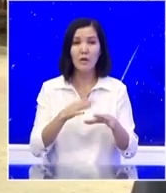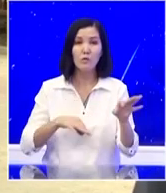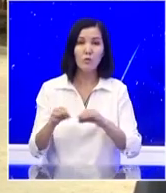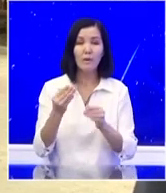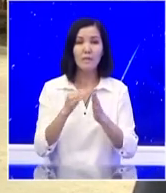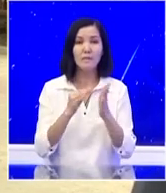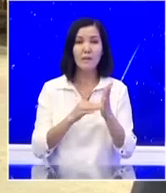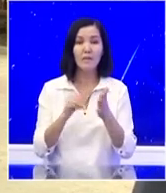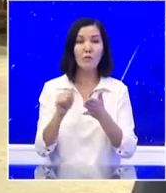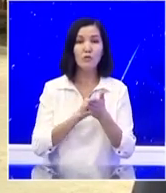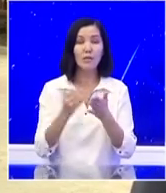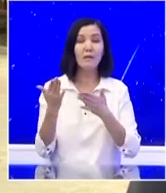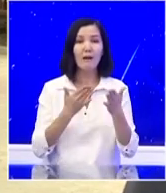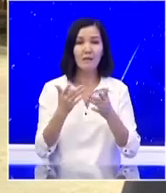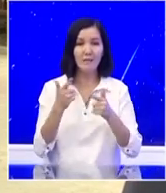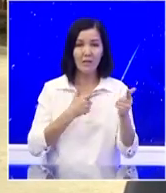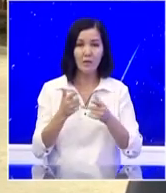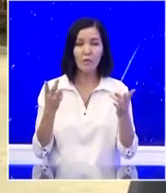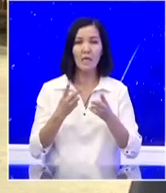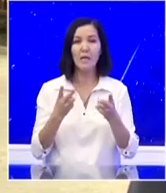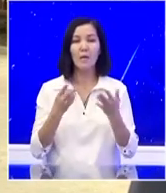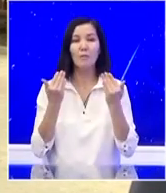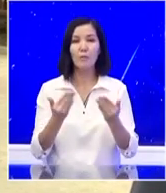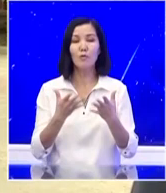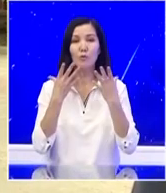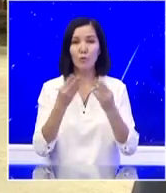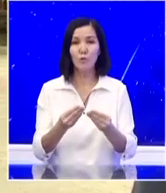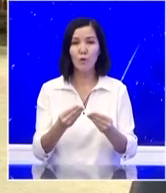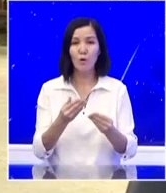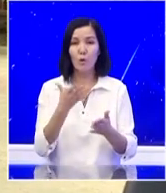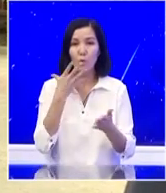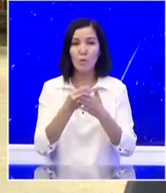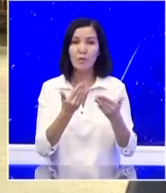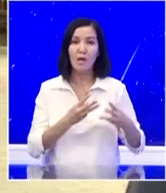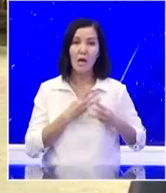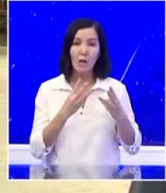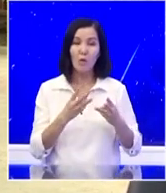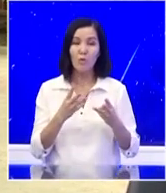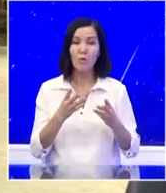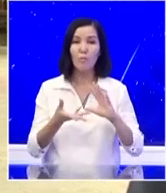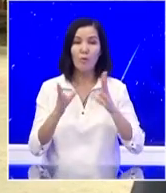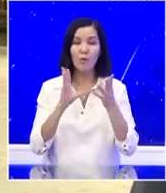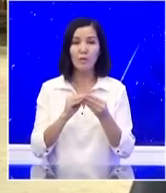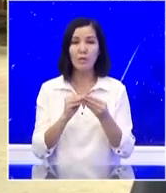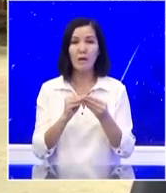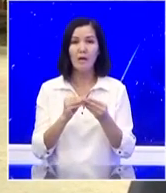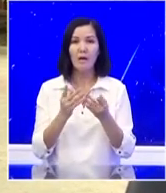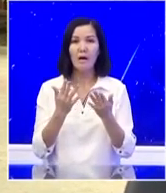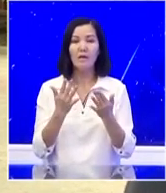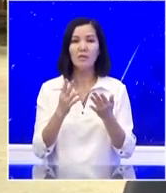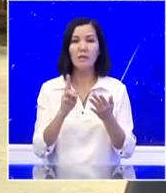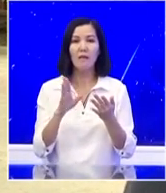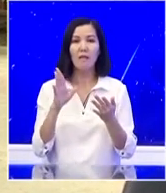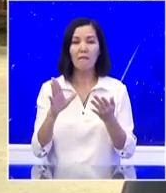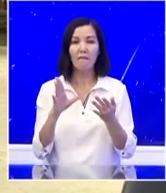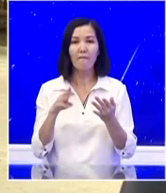сметалық документтерді қалай жасасақ болады, олардың бүгінгі таңда өздерінің сұрауы бойынша қанша жаңағы киловатт болмаса жаңағы